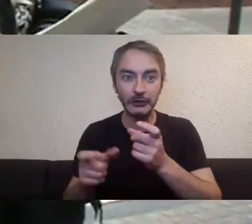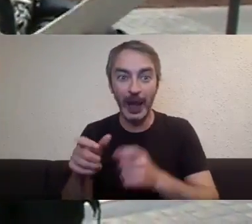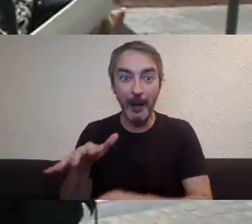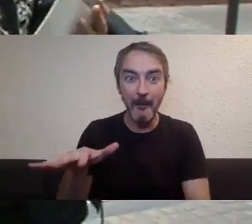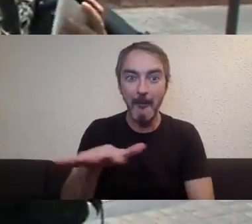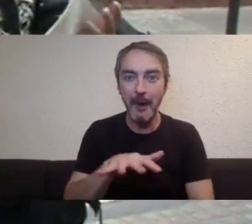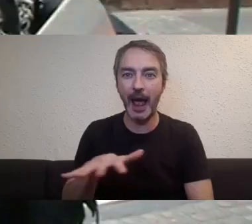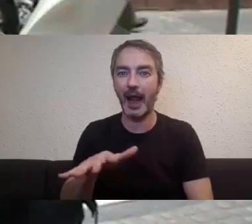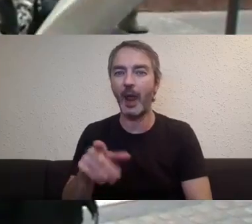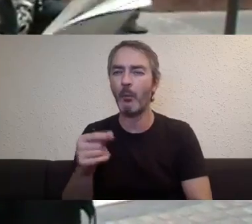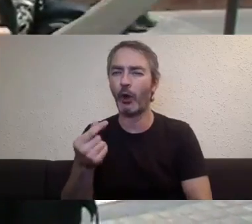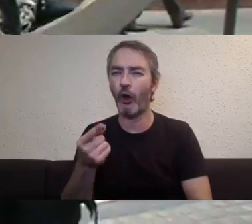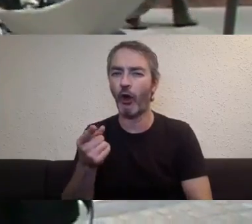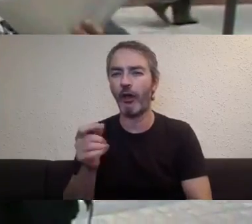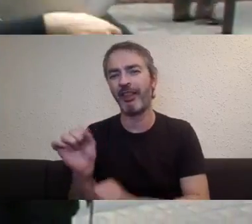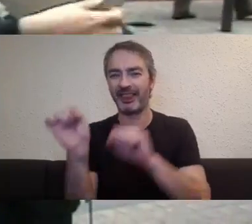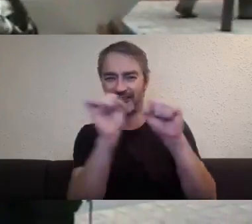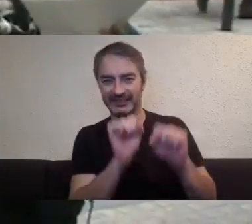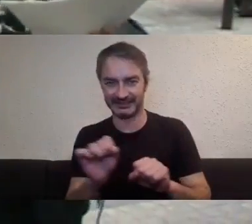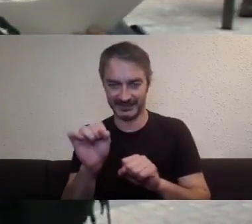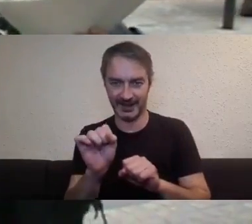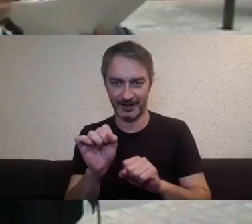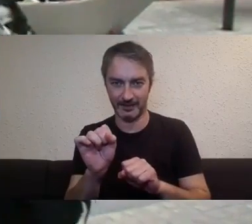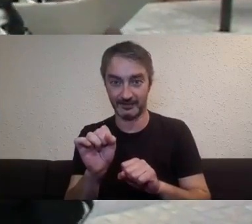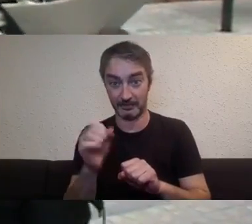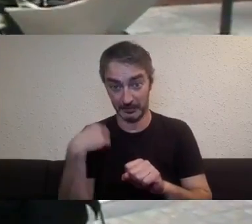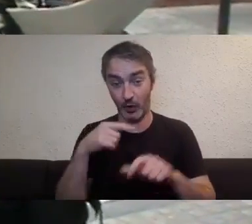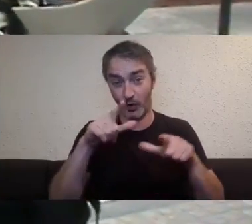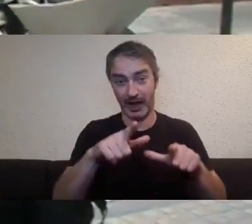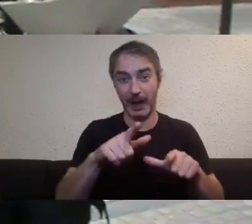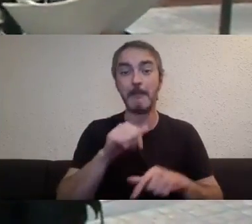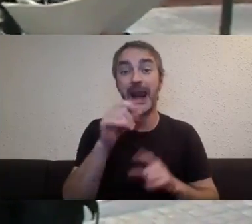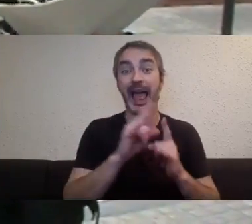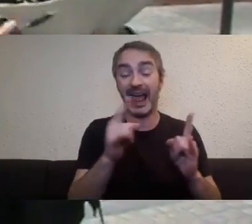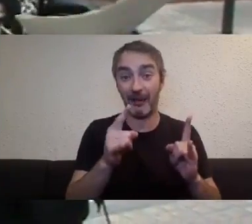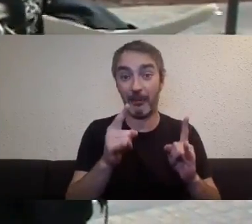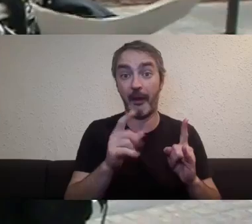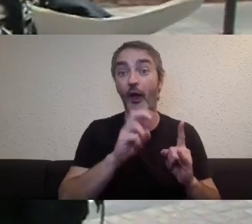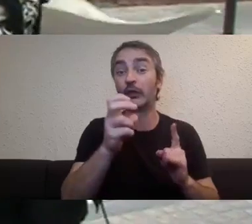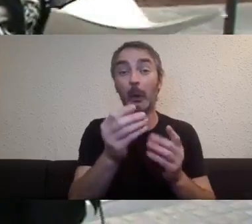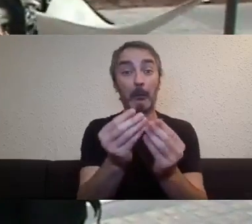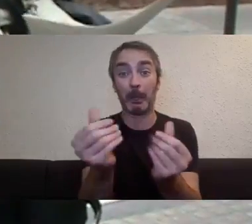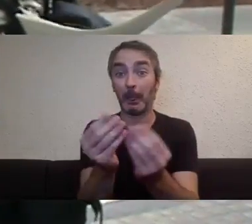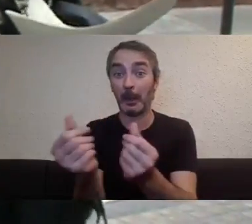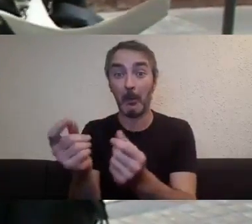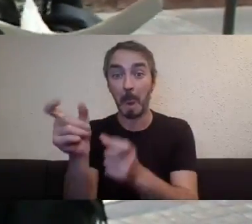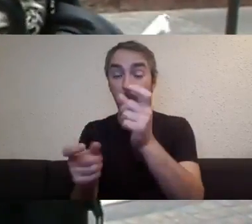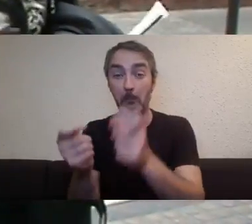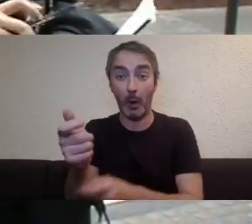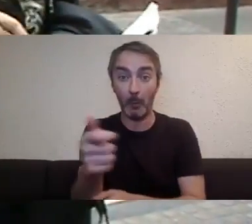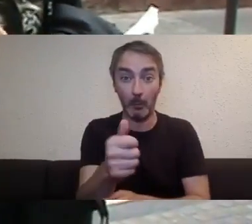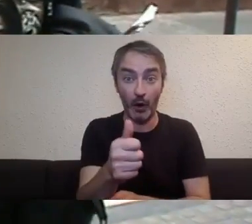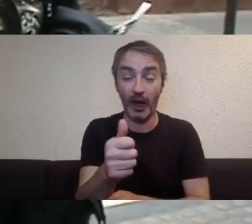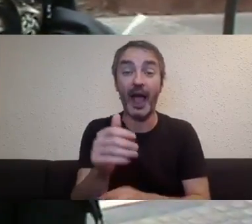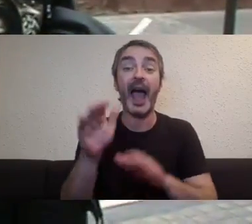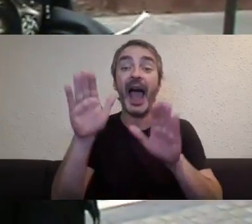de Malaherba i que pràcticament no quedava ningú a les altres cases. En principi cap d'elles